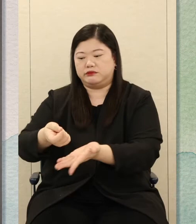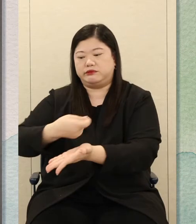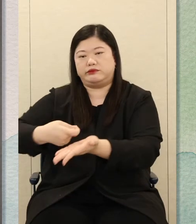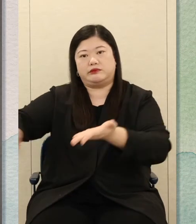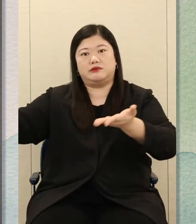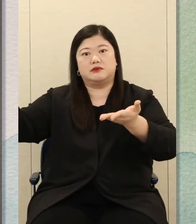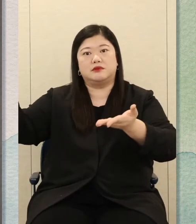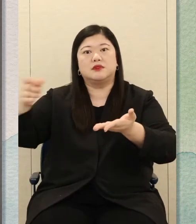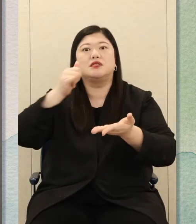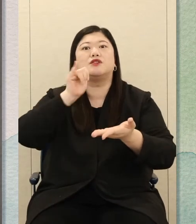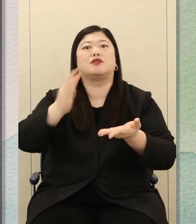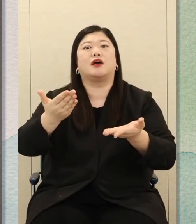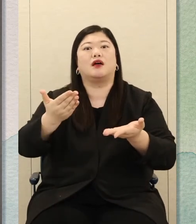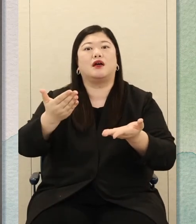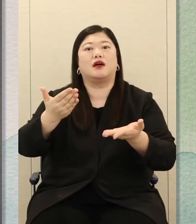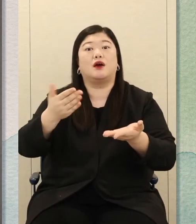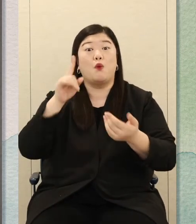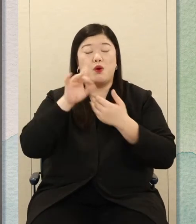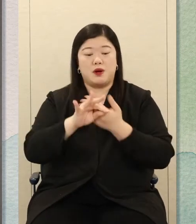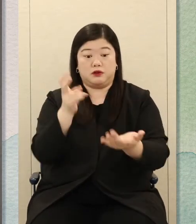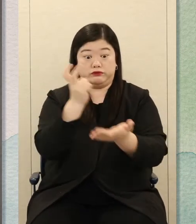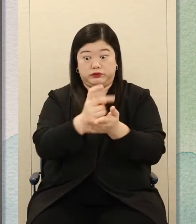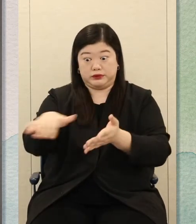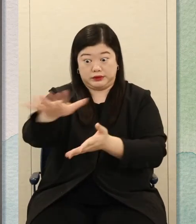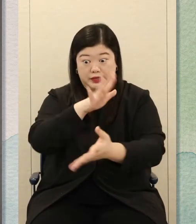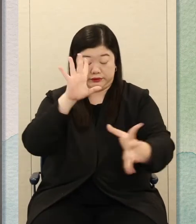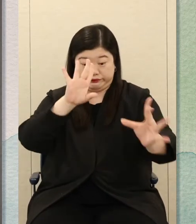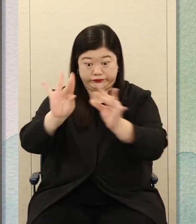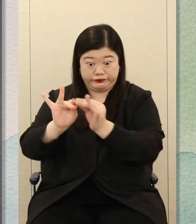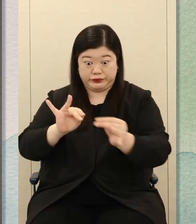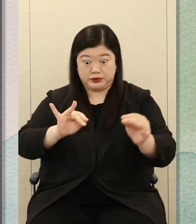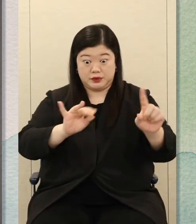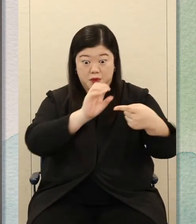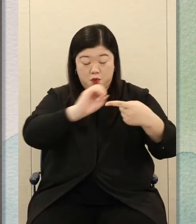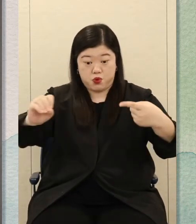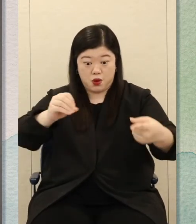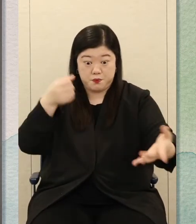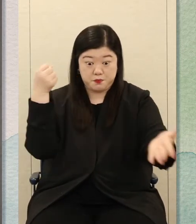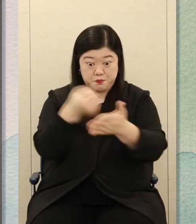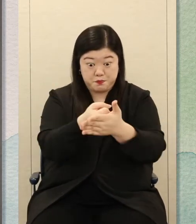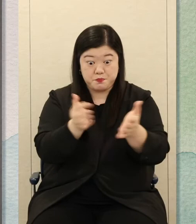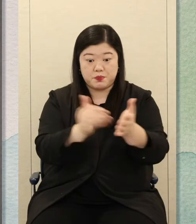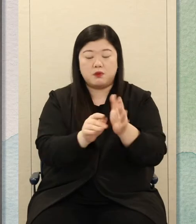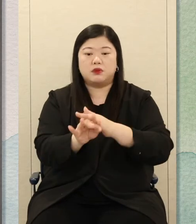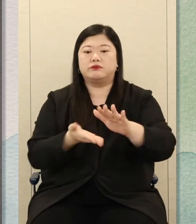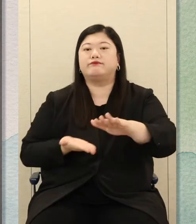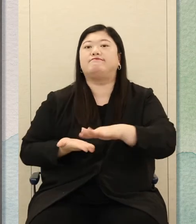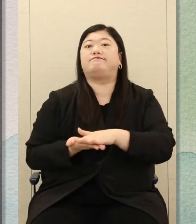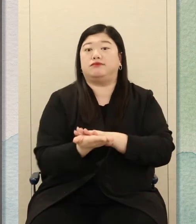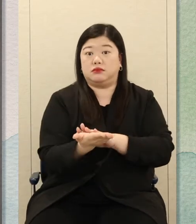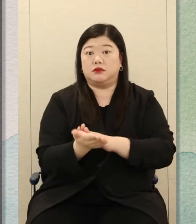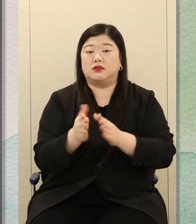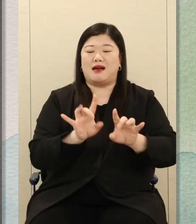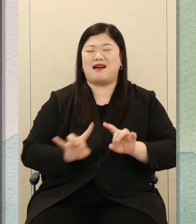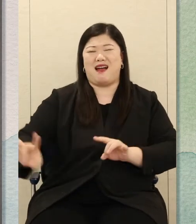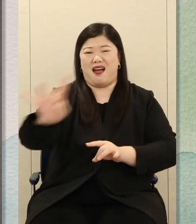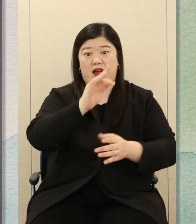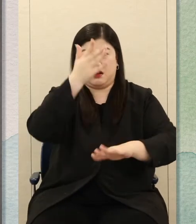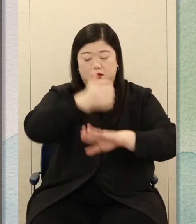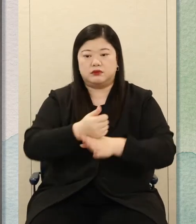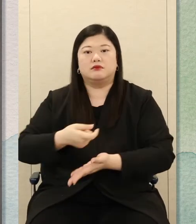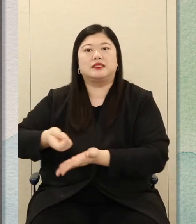규칙을 만들었으면 출력 딱 해가지고 사인해. 해가지고 나중에 딴소리 안 하게 해요. 딴소리 안